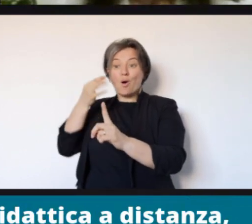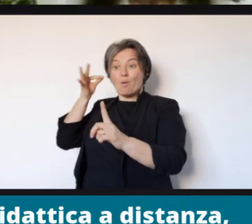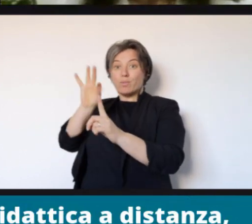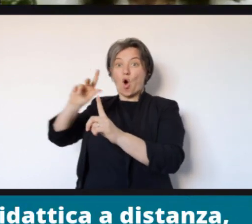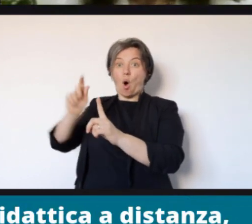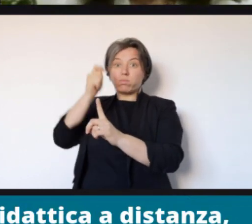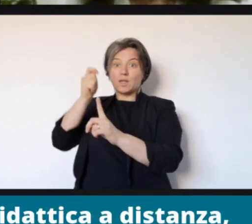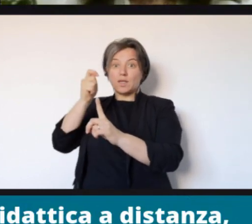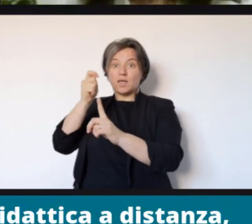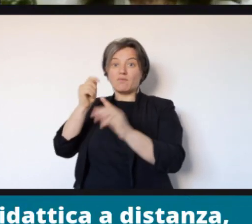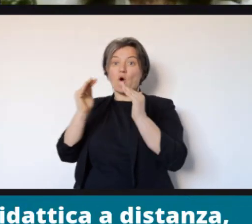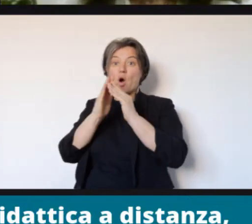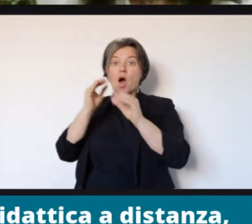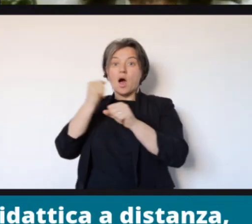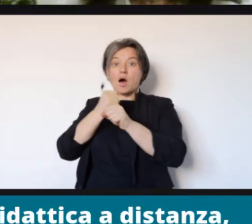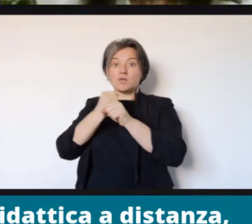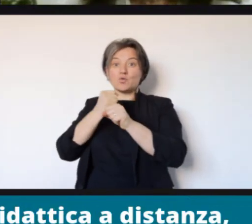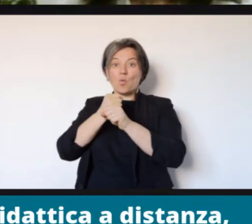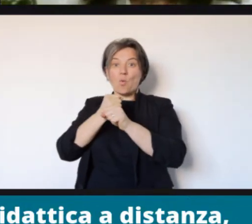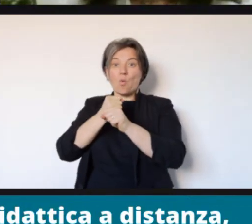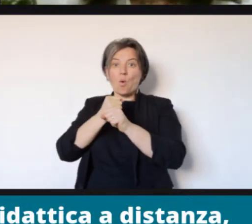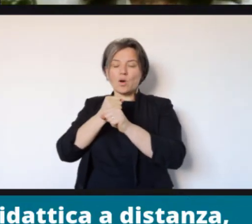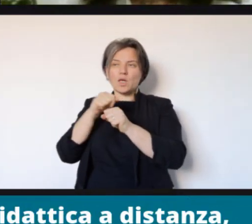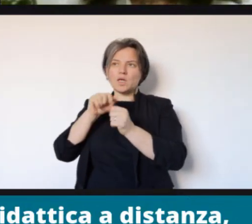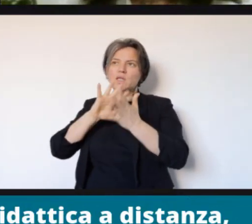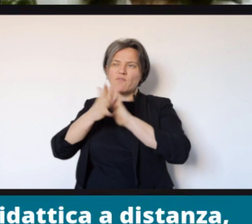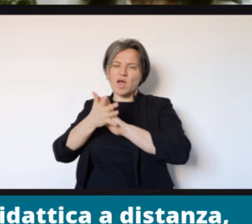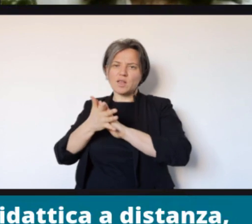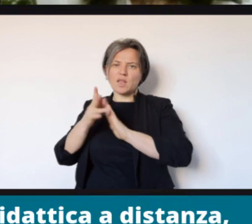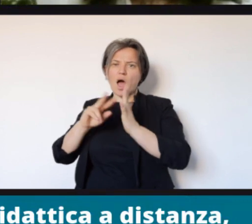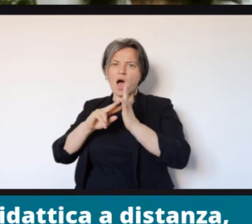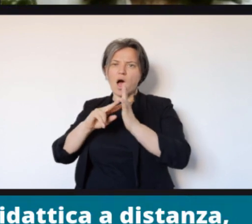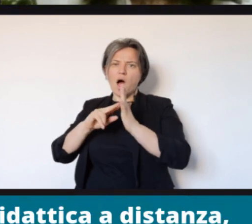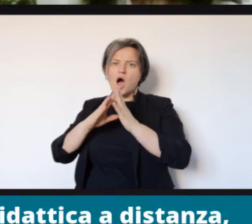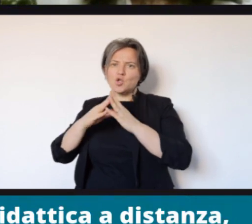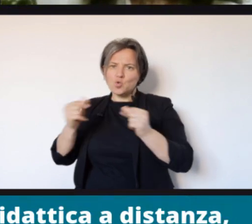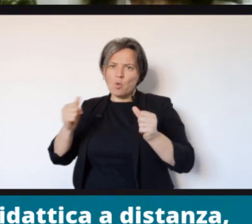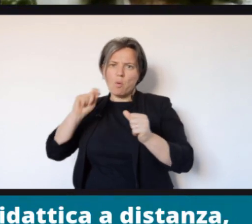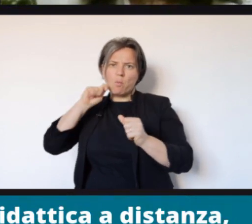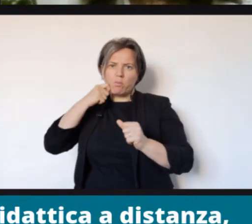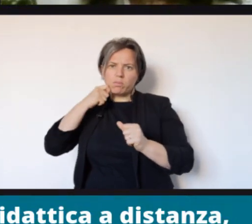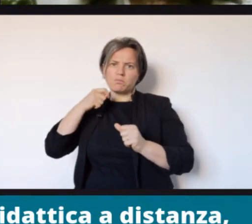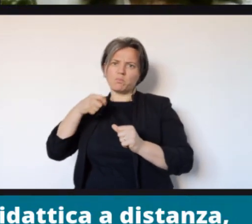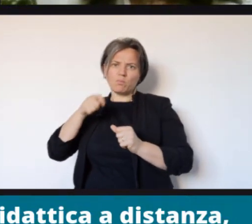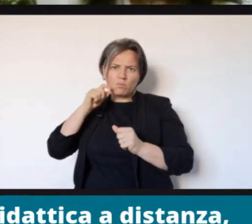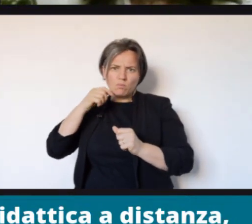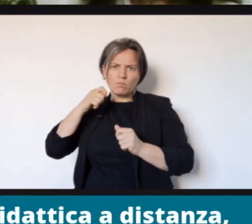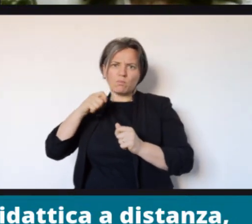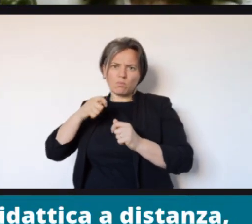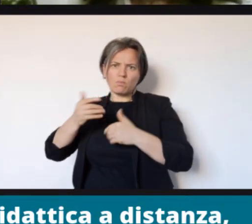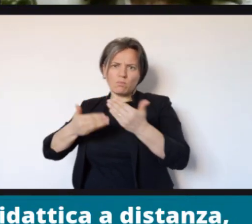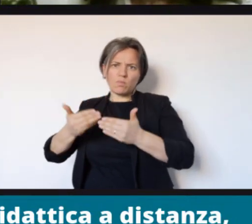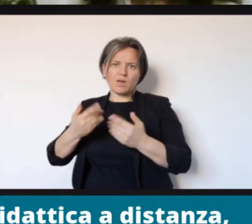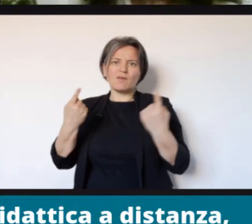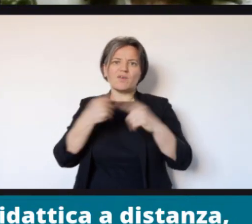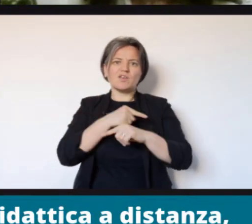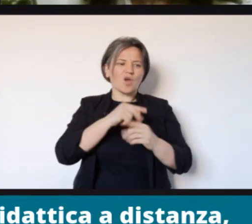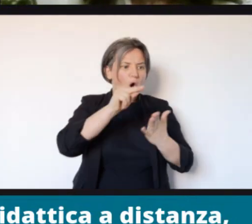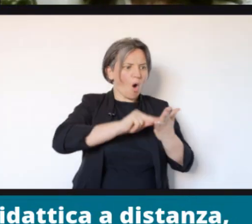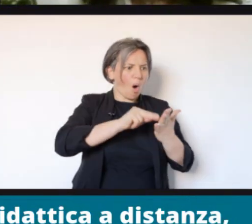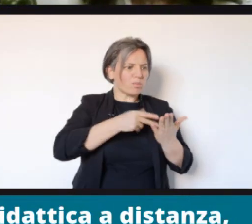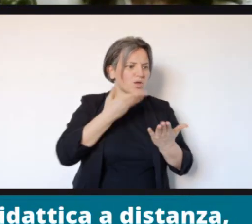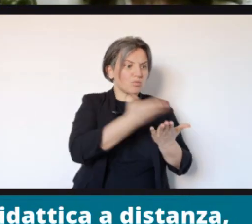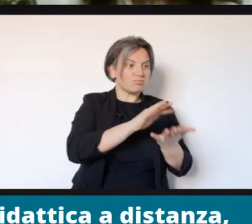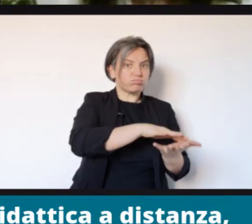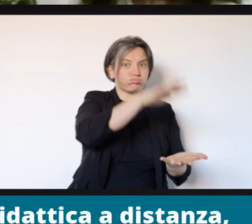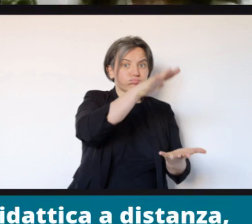progetti, allora lo smart working può essere una buona soluzione. Se diventa un fare